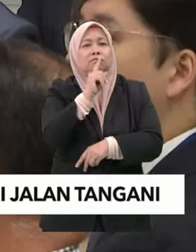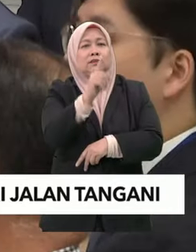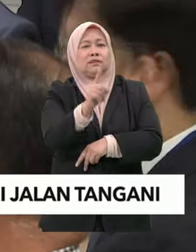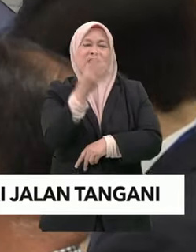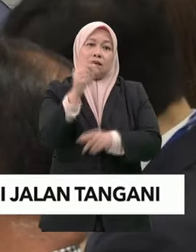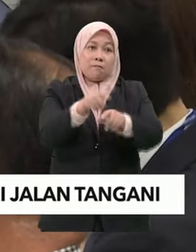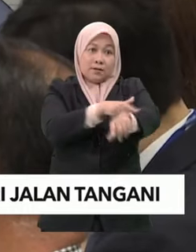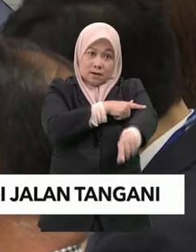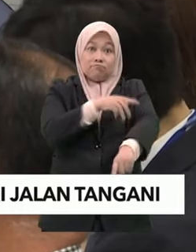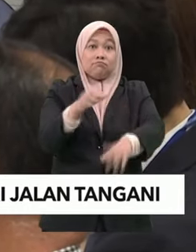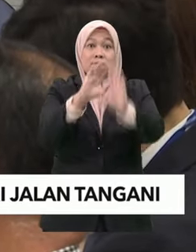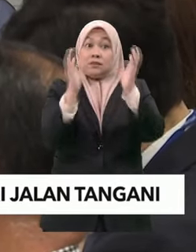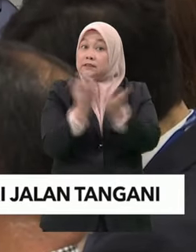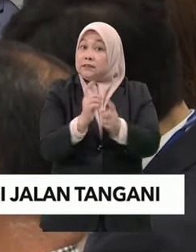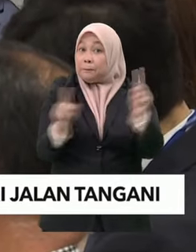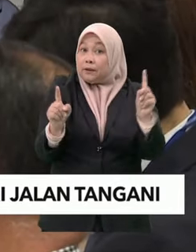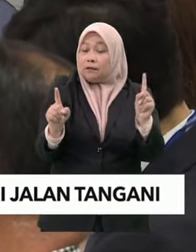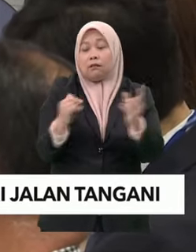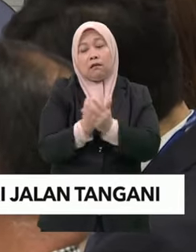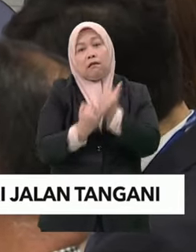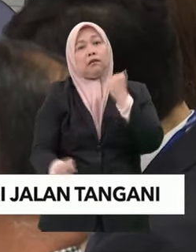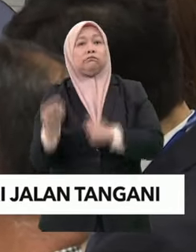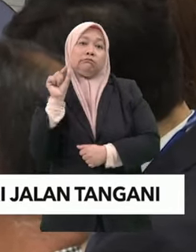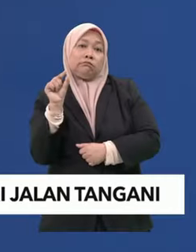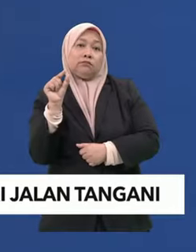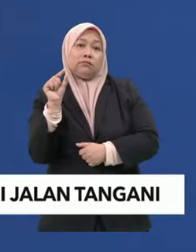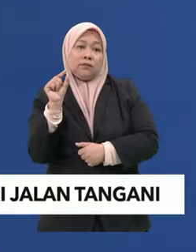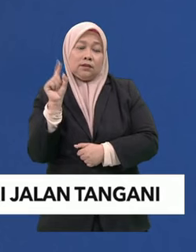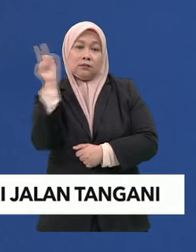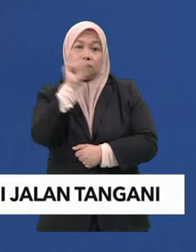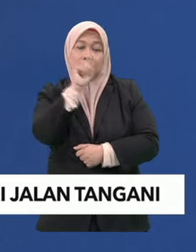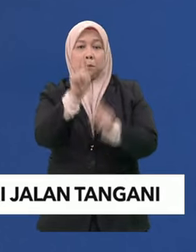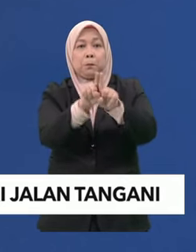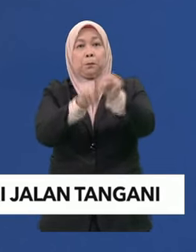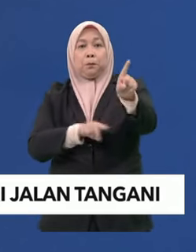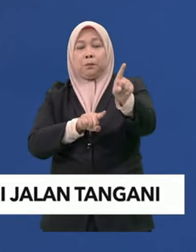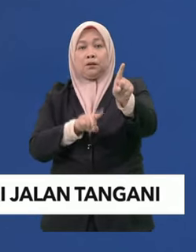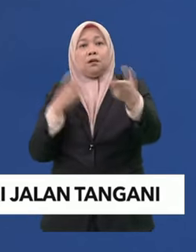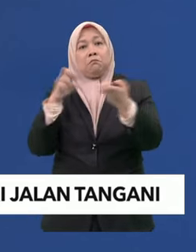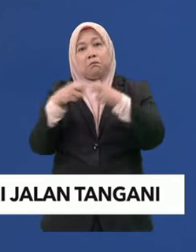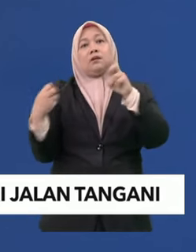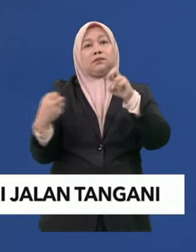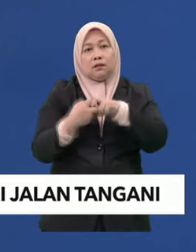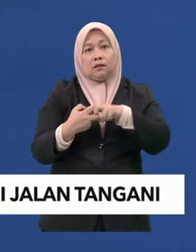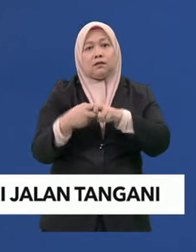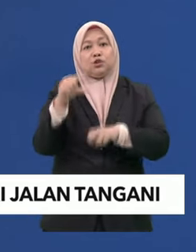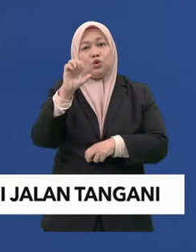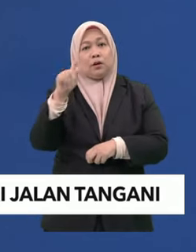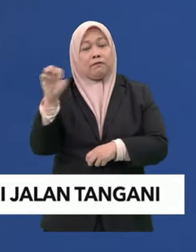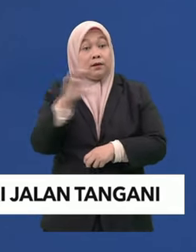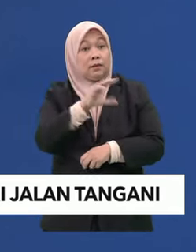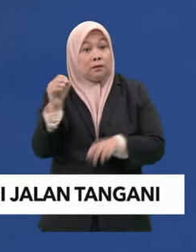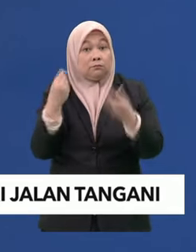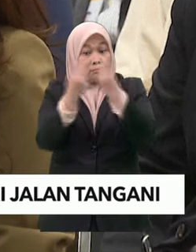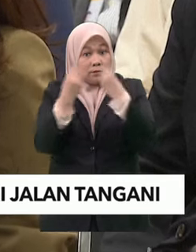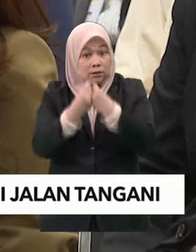yang terpanjang di dunia namun kadar kelahiran terendah gabungan yang melonjakkan risiko krisis demografi mengikut data awal